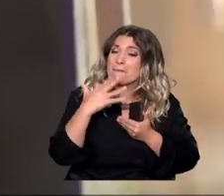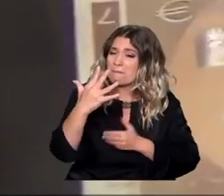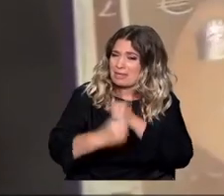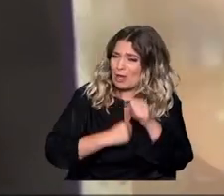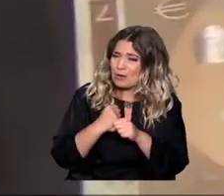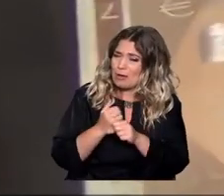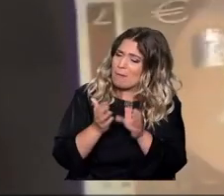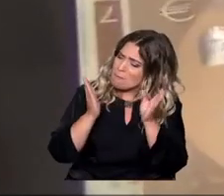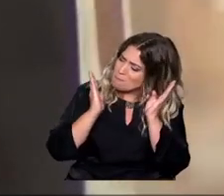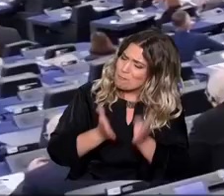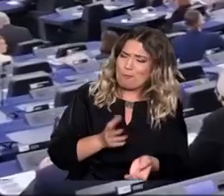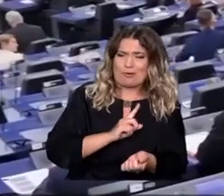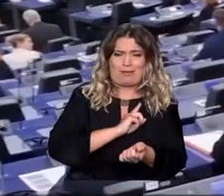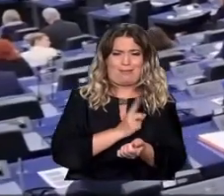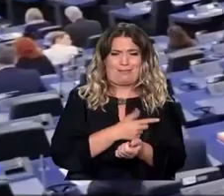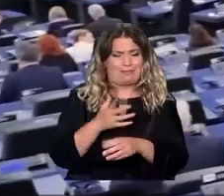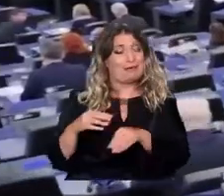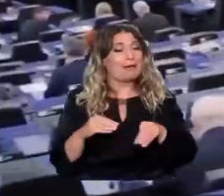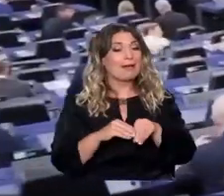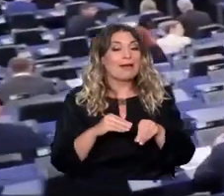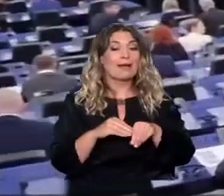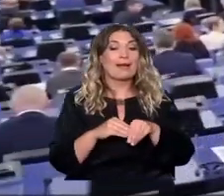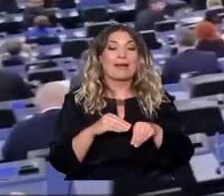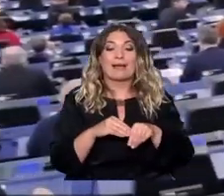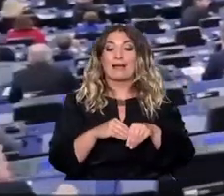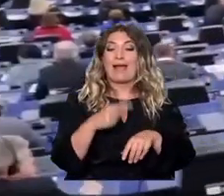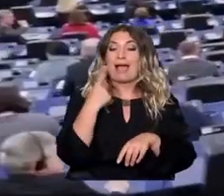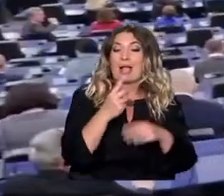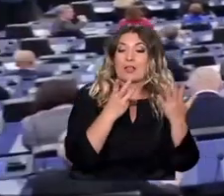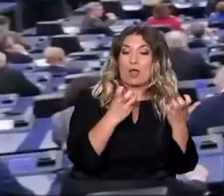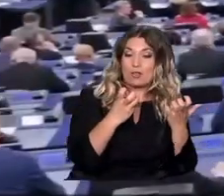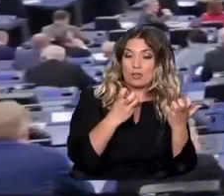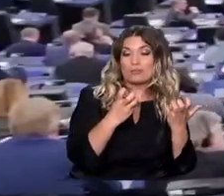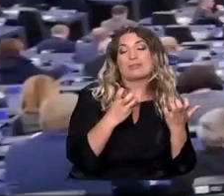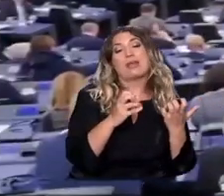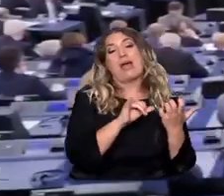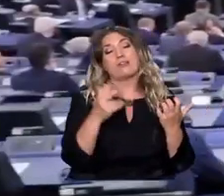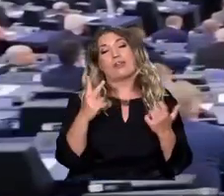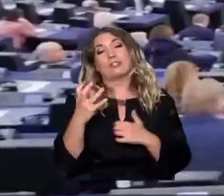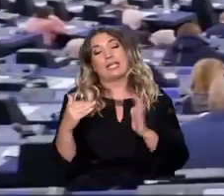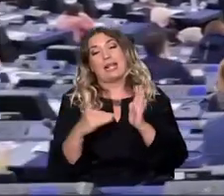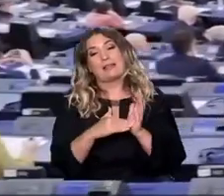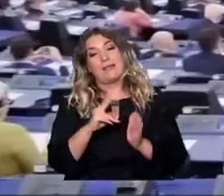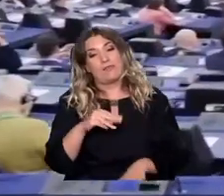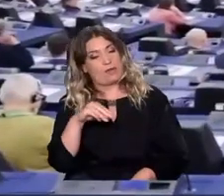πενταετία υπάρχει ένα μαξιλάρι από 180.000 έως 240.000 στο τέλος της ευρωθητείας. We'll be right back.